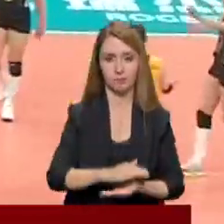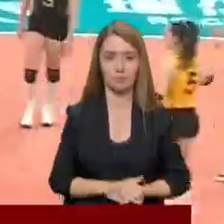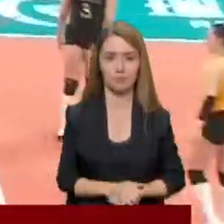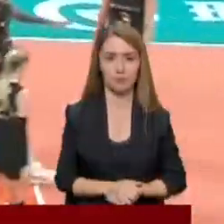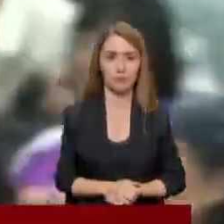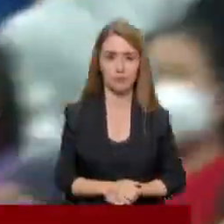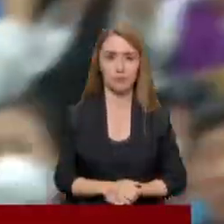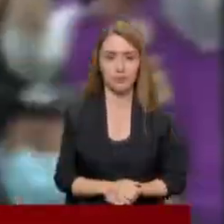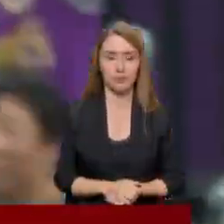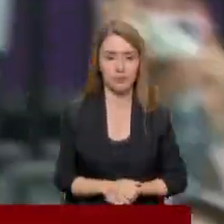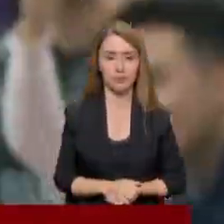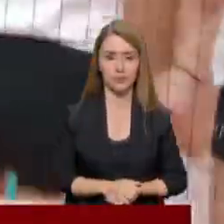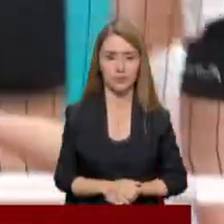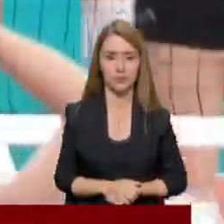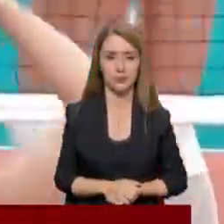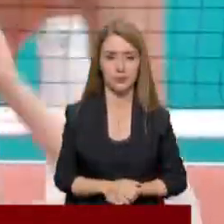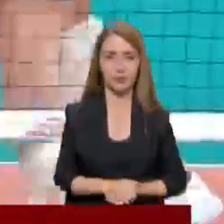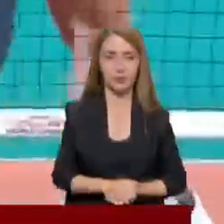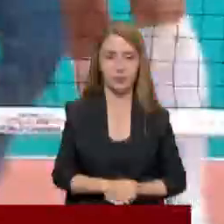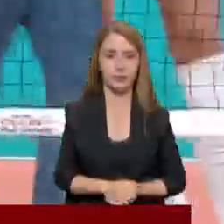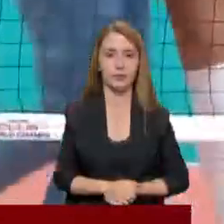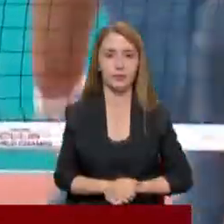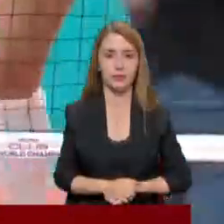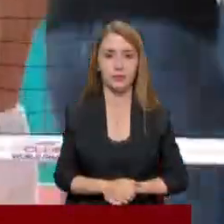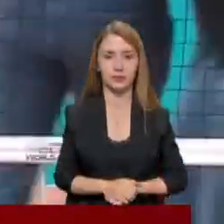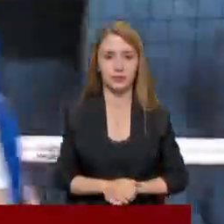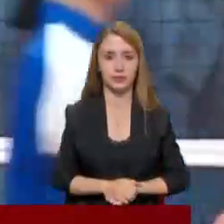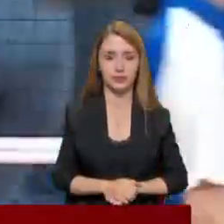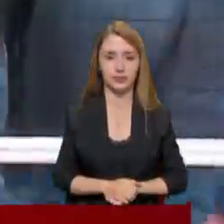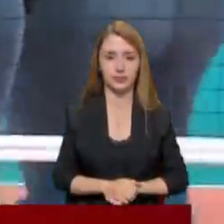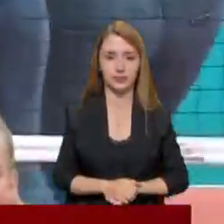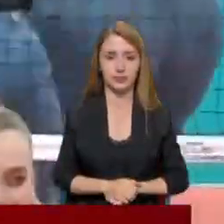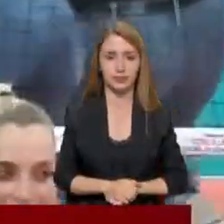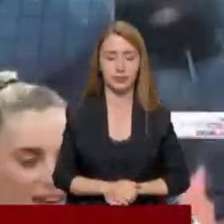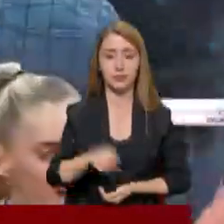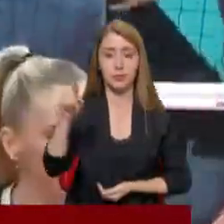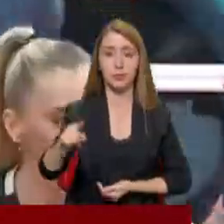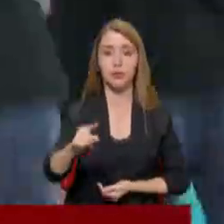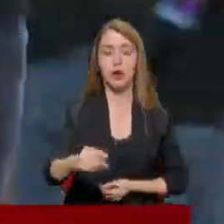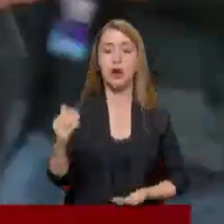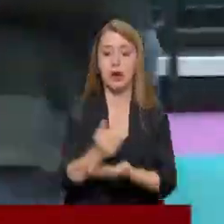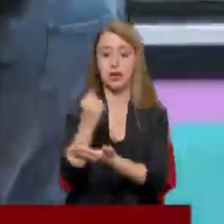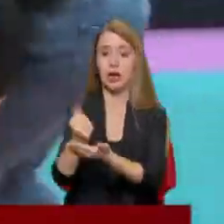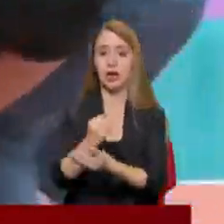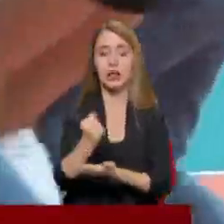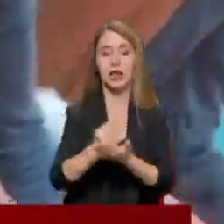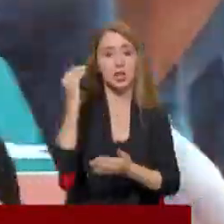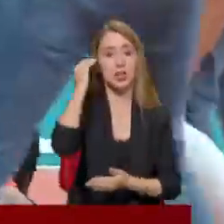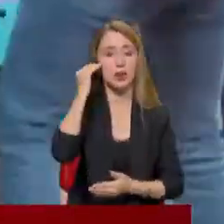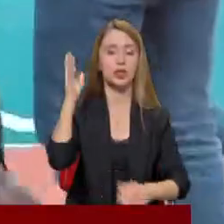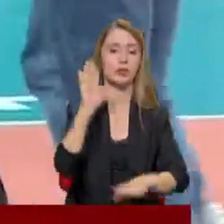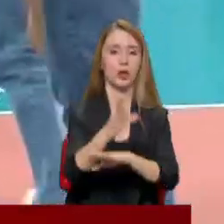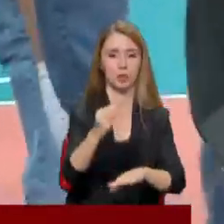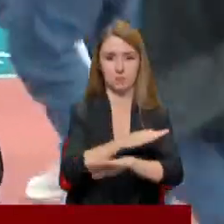Boşkoviç bitiriyor. Final setinde 6. sayıyı alıyor. Boşkoviç'in sayılarıyla Eczacıbaşı Dynavit maçta